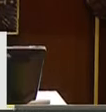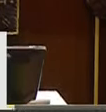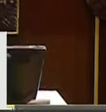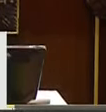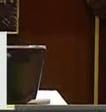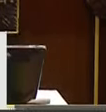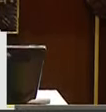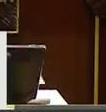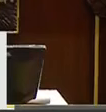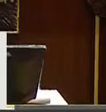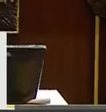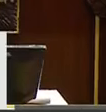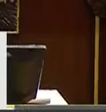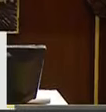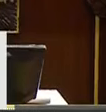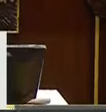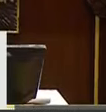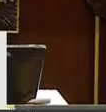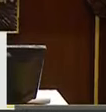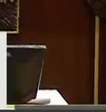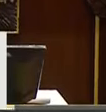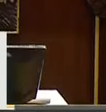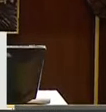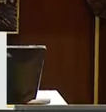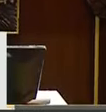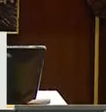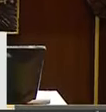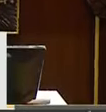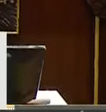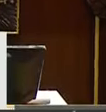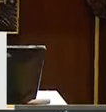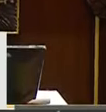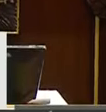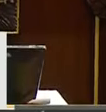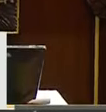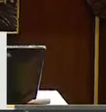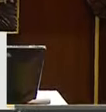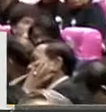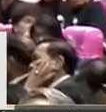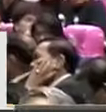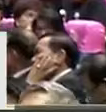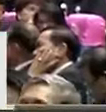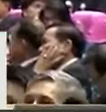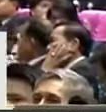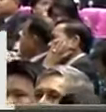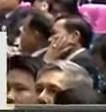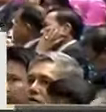ค่ะ 105นายเจเศรษฐ์ไทยเศรษฐ ์พลเอกประยุทธ์จันทร์โอชาครับ